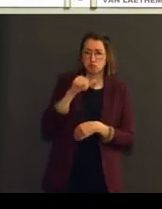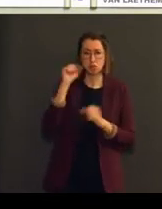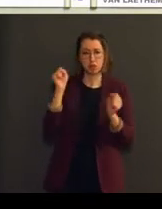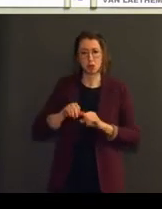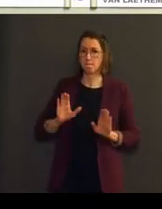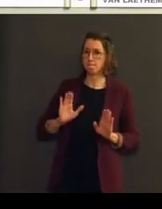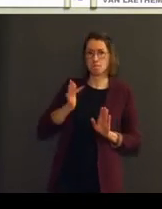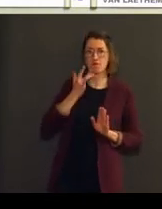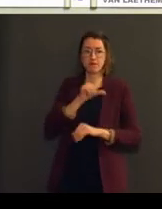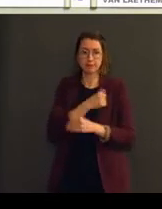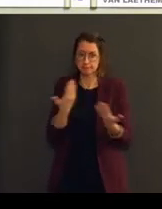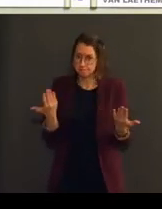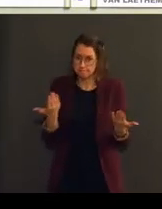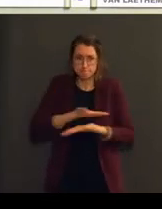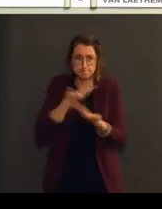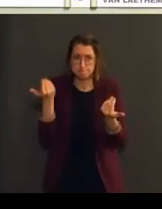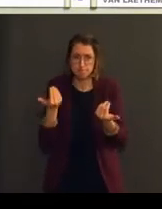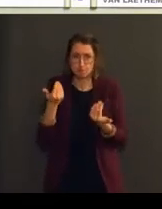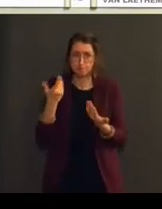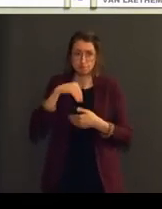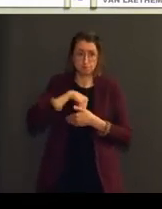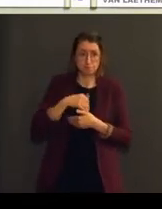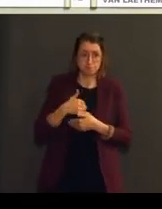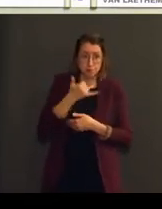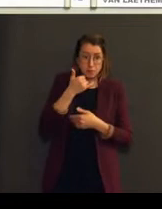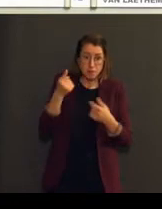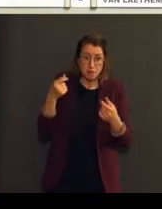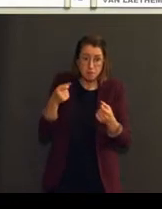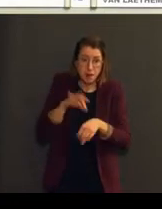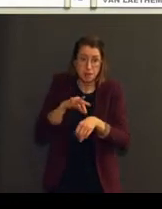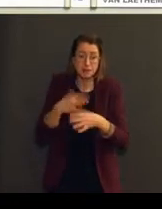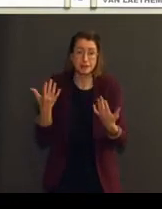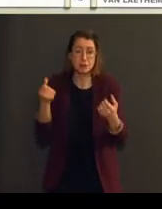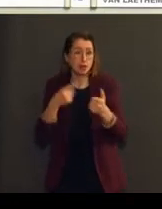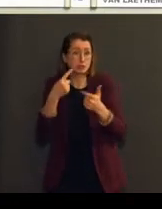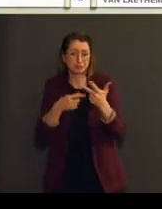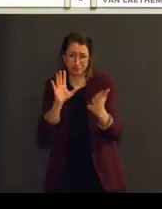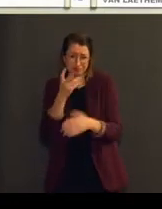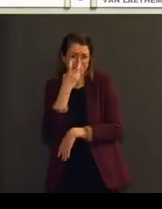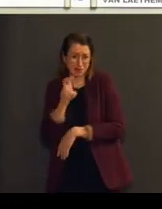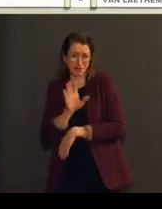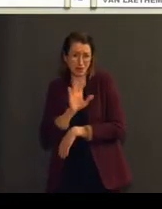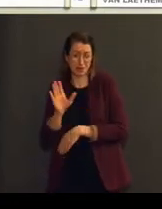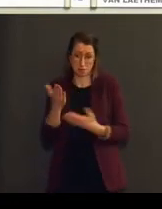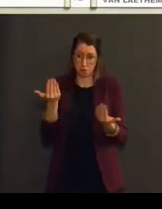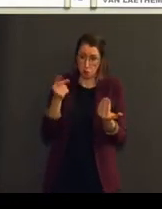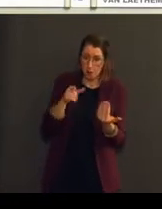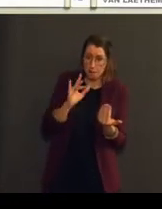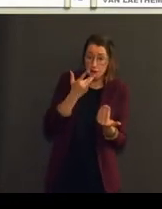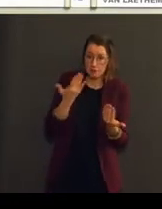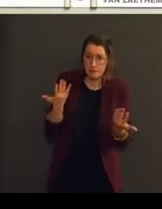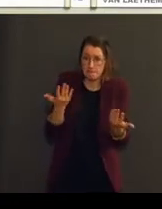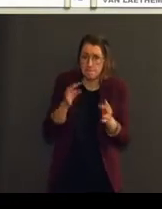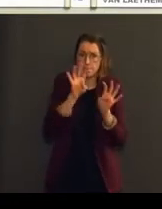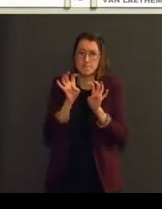raison médicale. Il n'y a pas une allergie grave au vaccin ou autre chose du même style. Et donc, clairement, il y a là un blocage